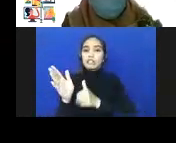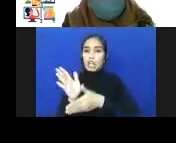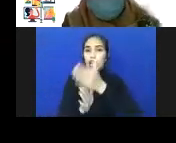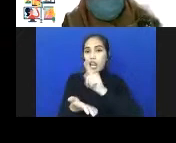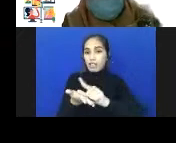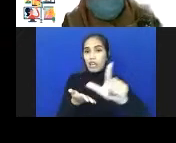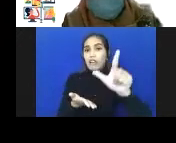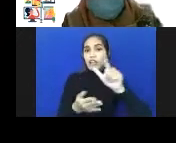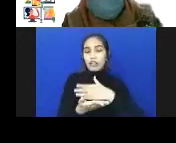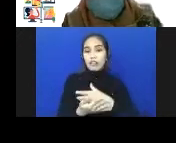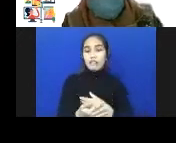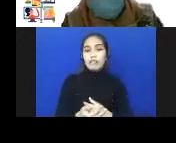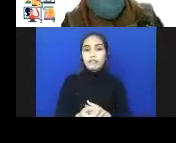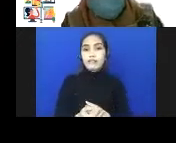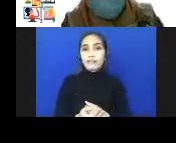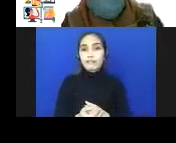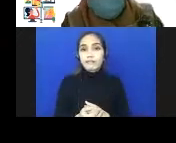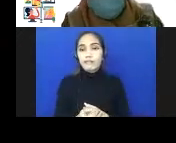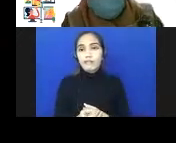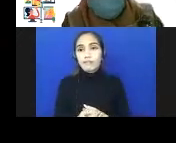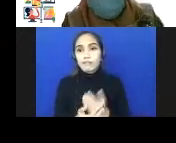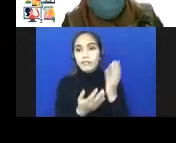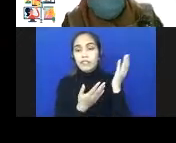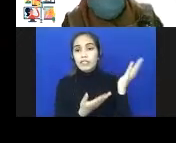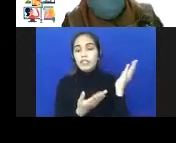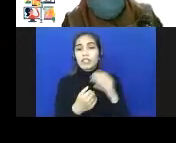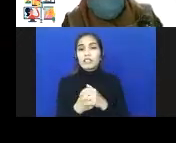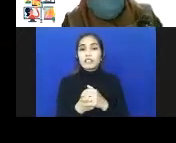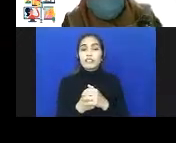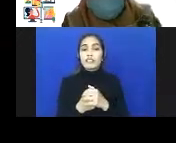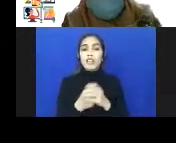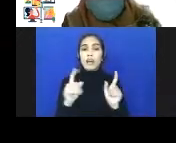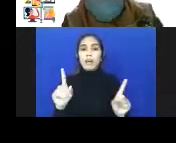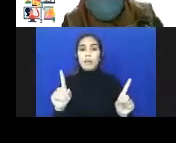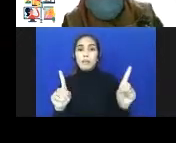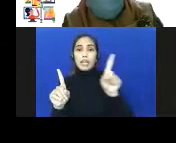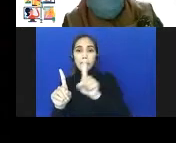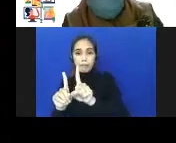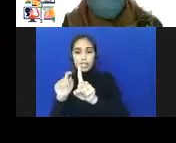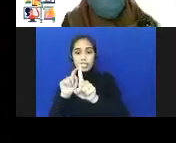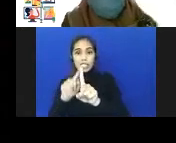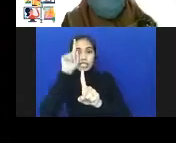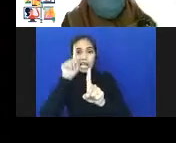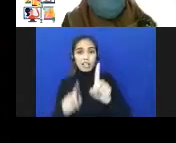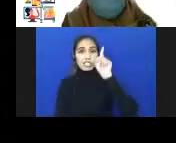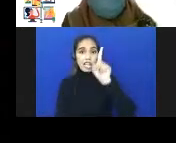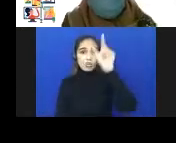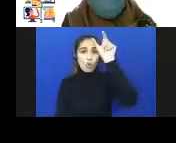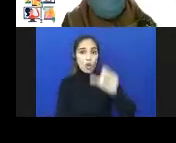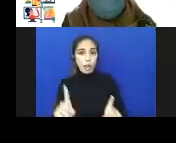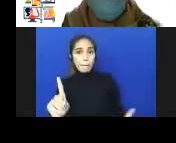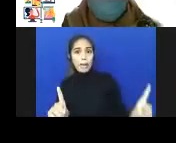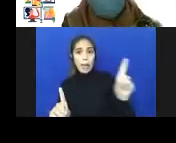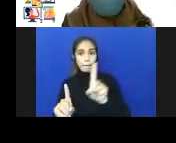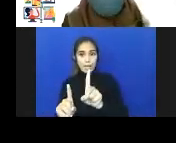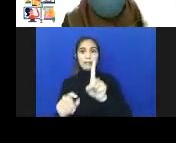Mungkin ini yang dilaksanakan bahwa setiap pendamping bisa mendampingi 2-3 orang peserta, tapi kemarin tiap puskesmas itu